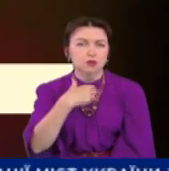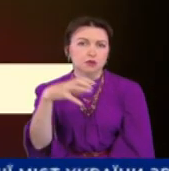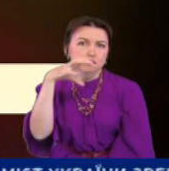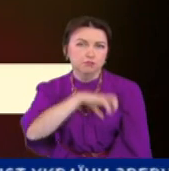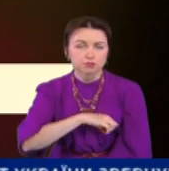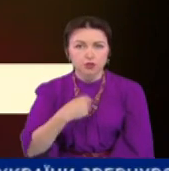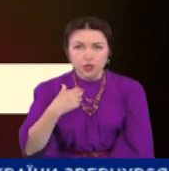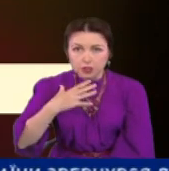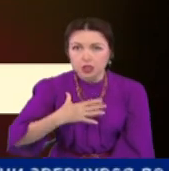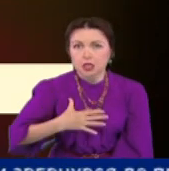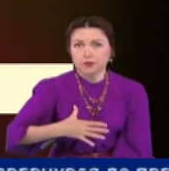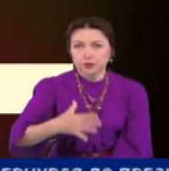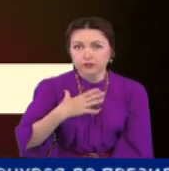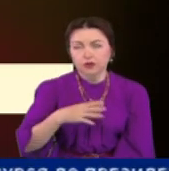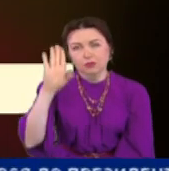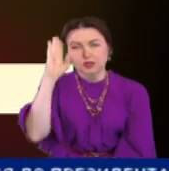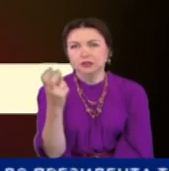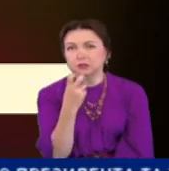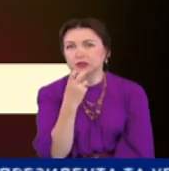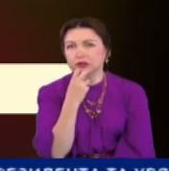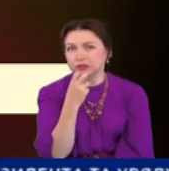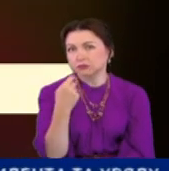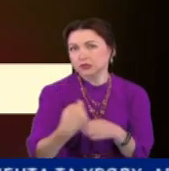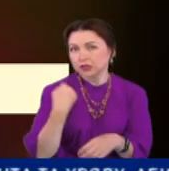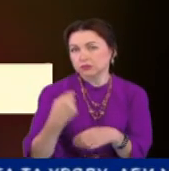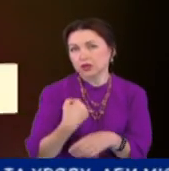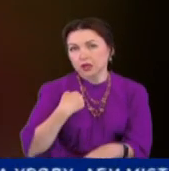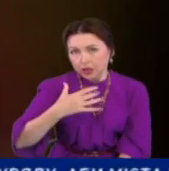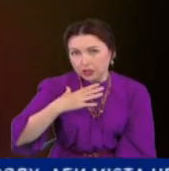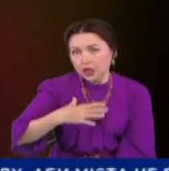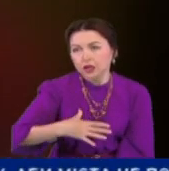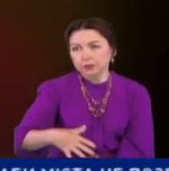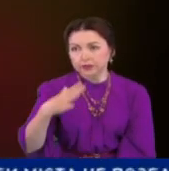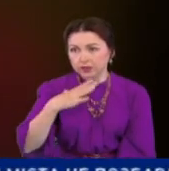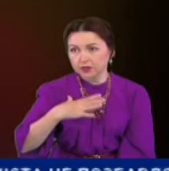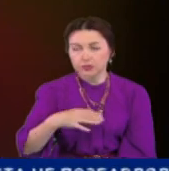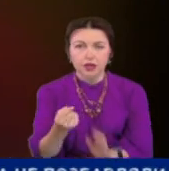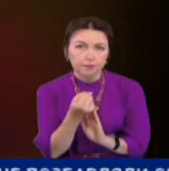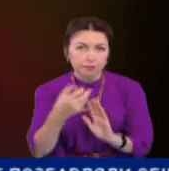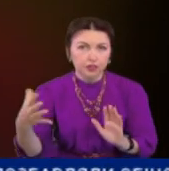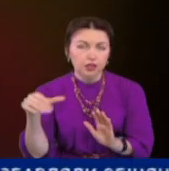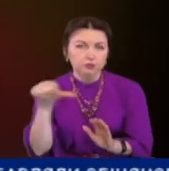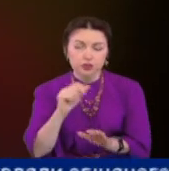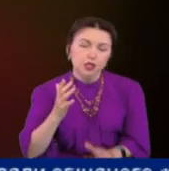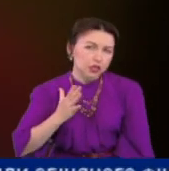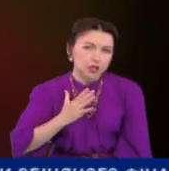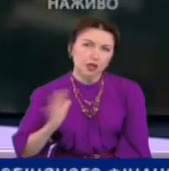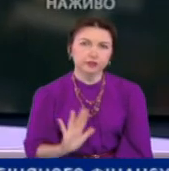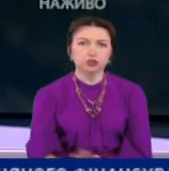Я терпів, стояв, він сміявся з мене. Я терпів на кухні минут 15, він не